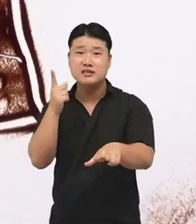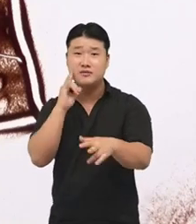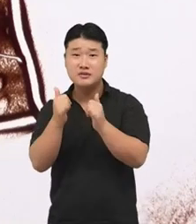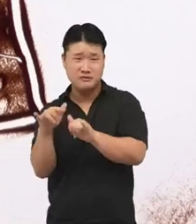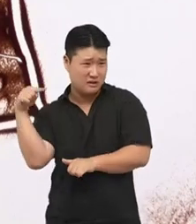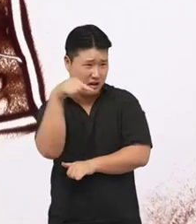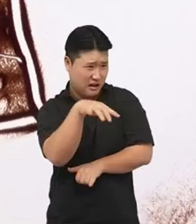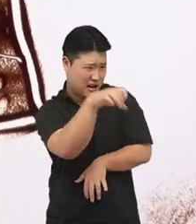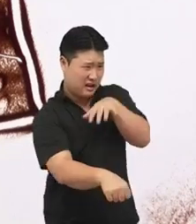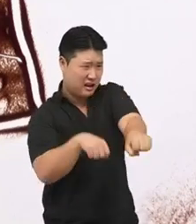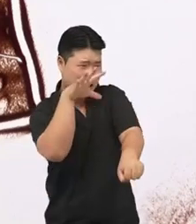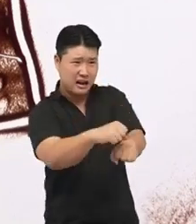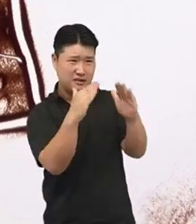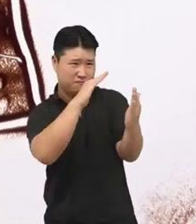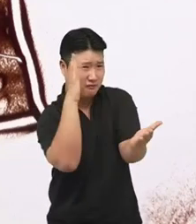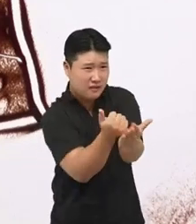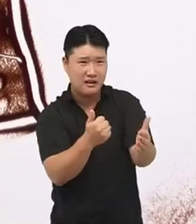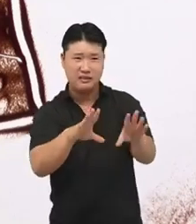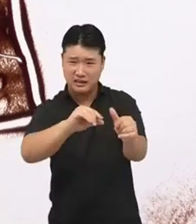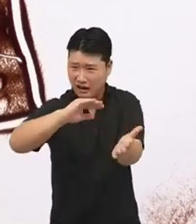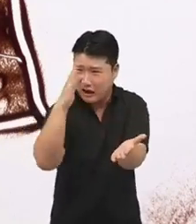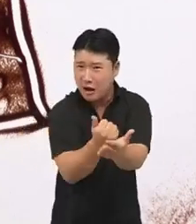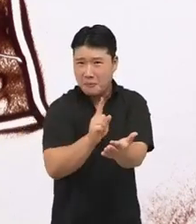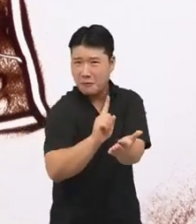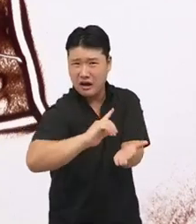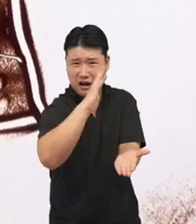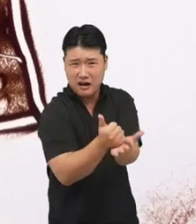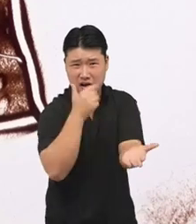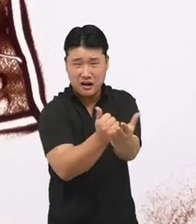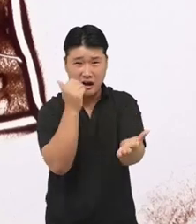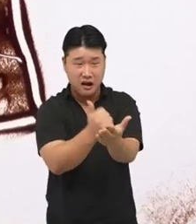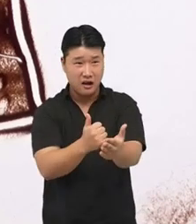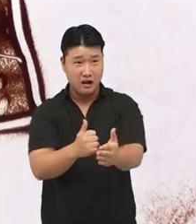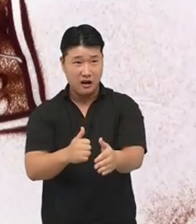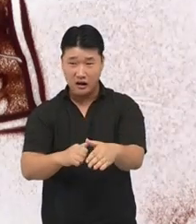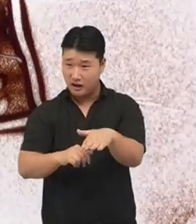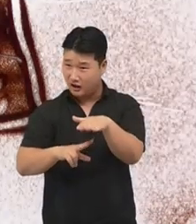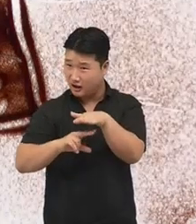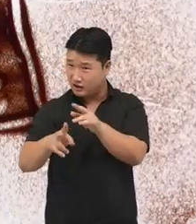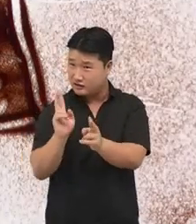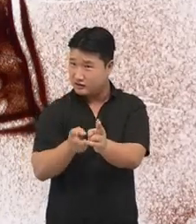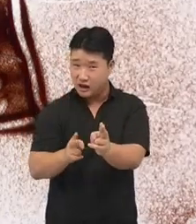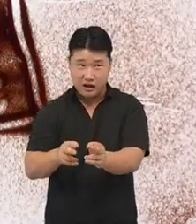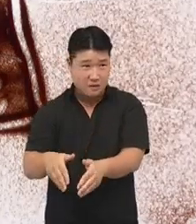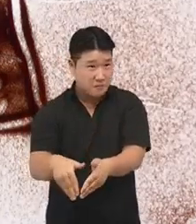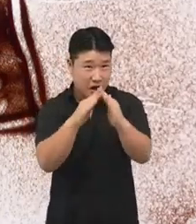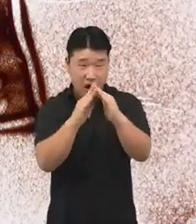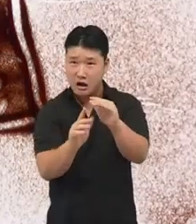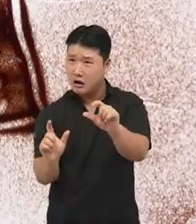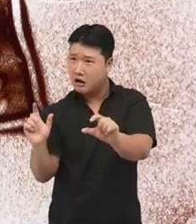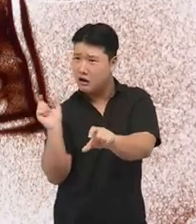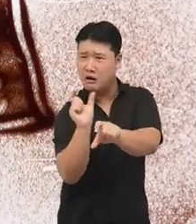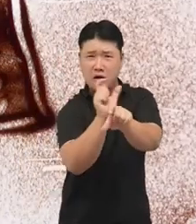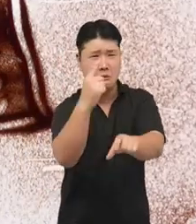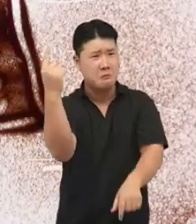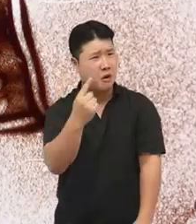조선에 몰려와 강제로 땅과 집을 빼앗고 온갖 나쁜 일을 하고 있는데 철도가 개통되면 더욱